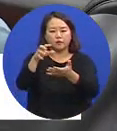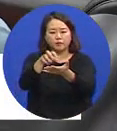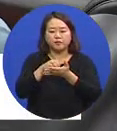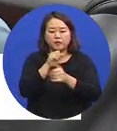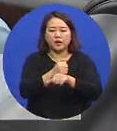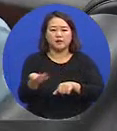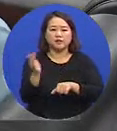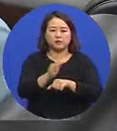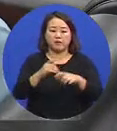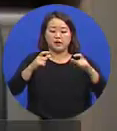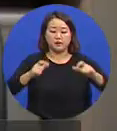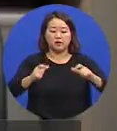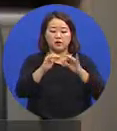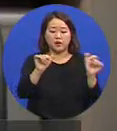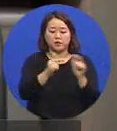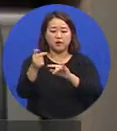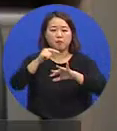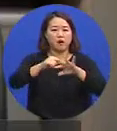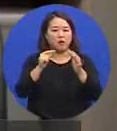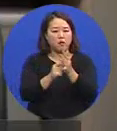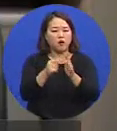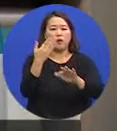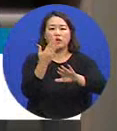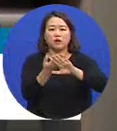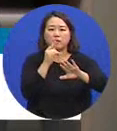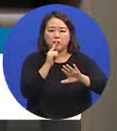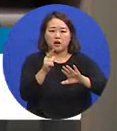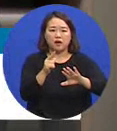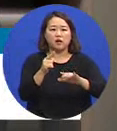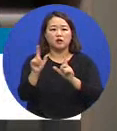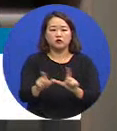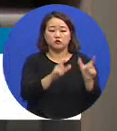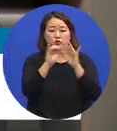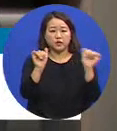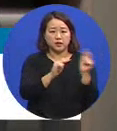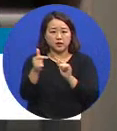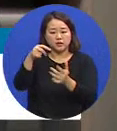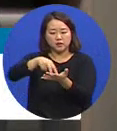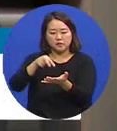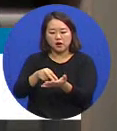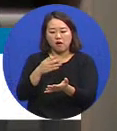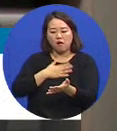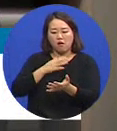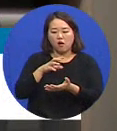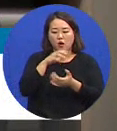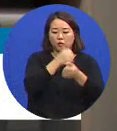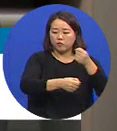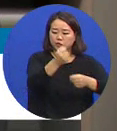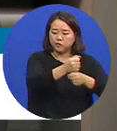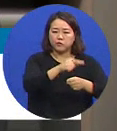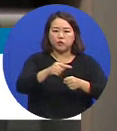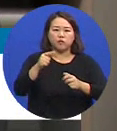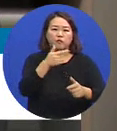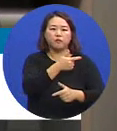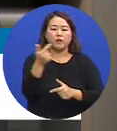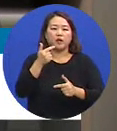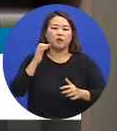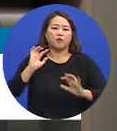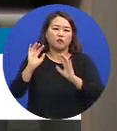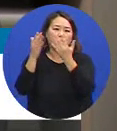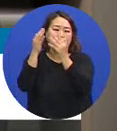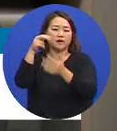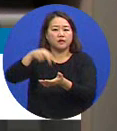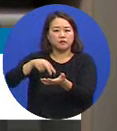있다는 입장입니다. 매우 환영하는 입장입니다. 그런 지역 민심과는